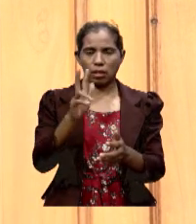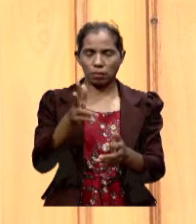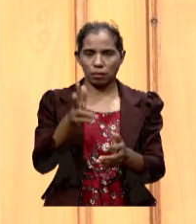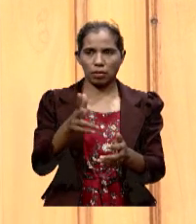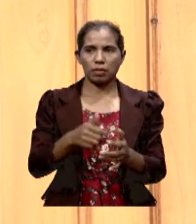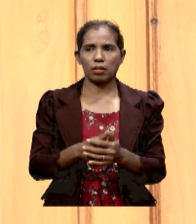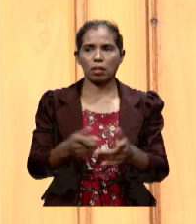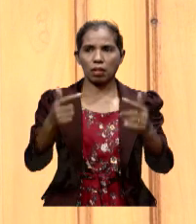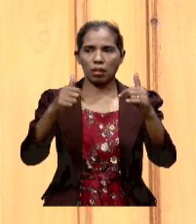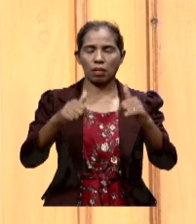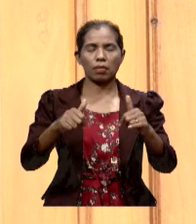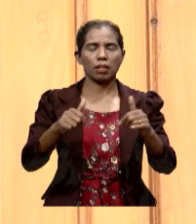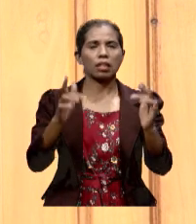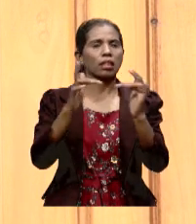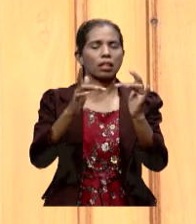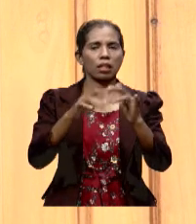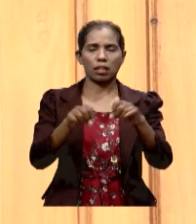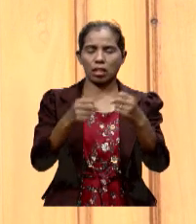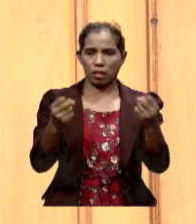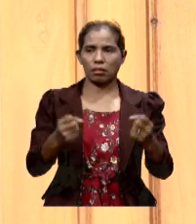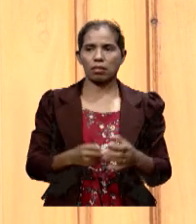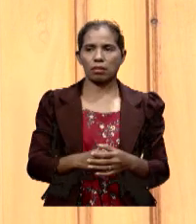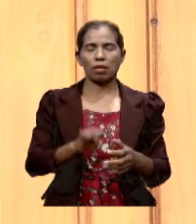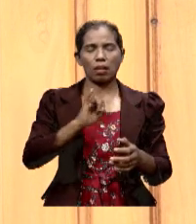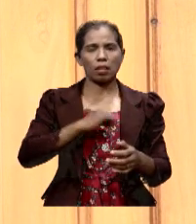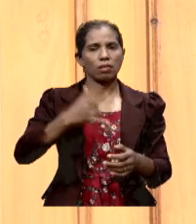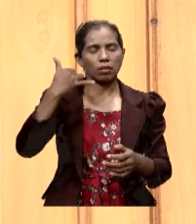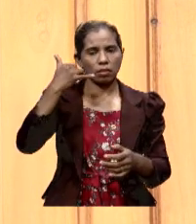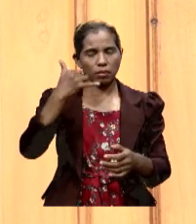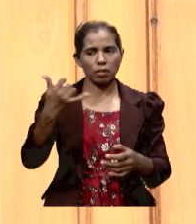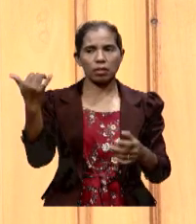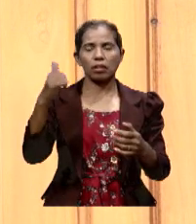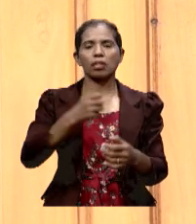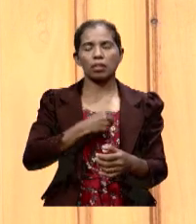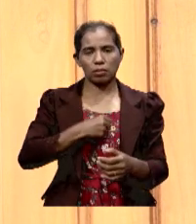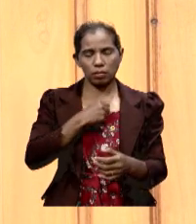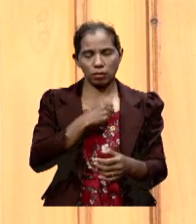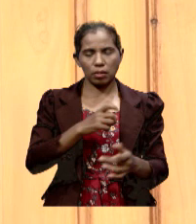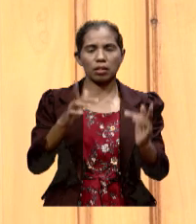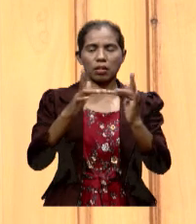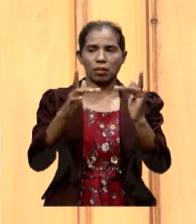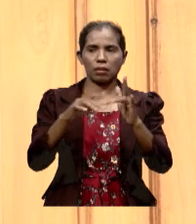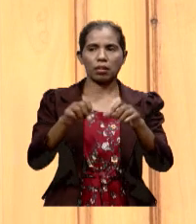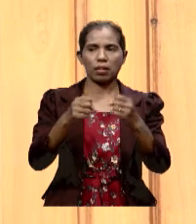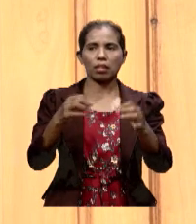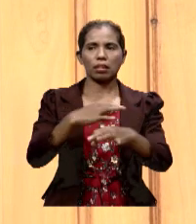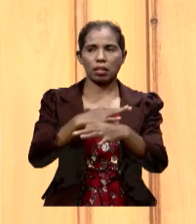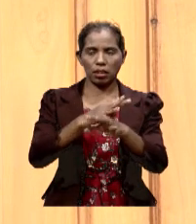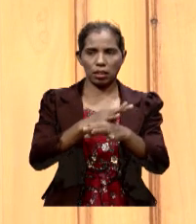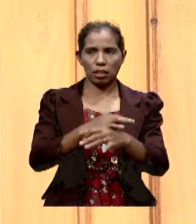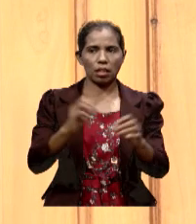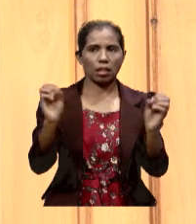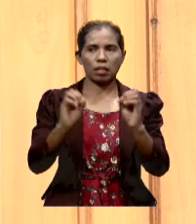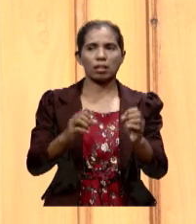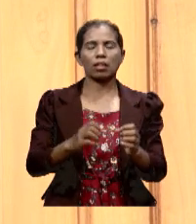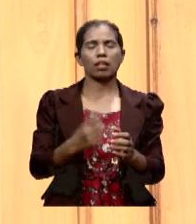Kau filama internet lagi aku tu. Harus kontak tu bahaya nih bahaya si reo diskurpa internet mak awari ya hello si hari hello. Nih lo semua yang kontes si reo nih